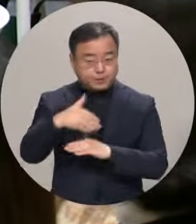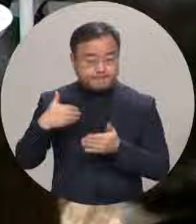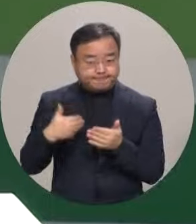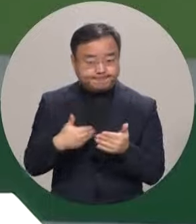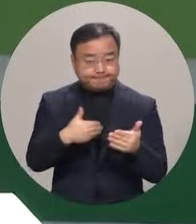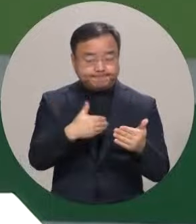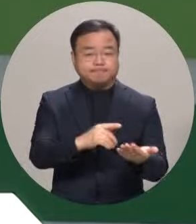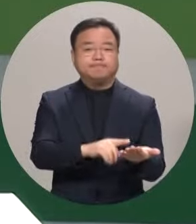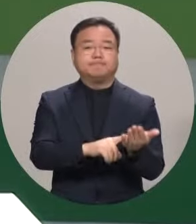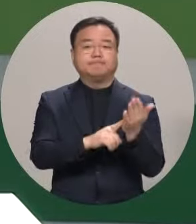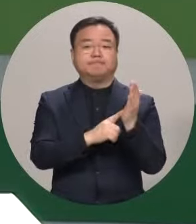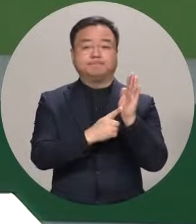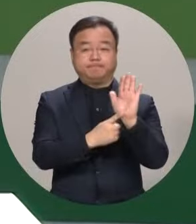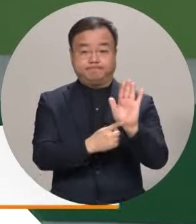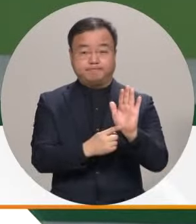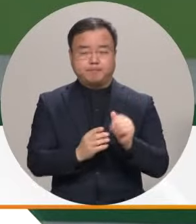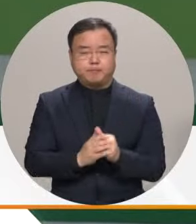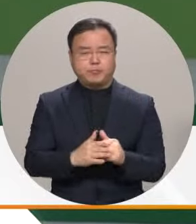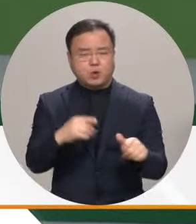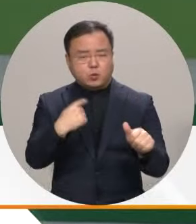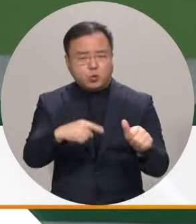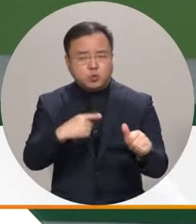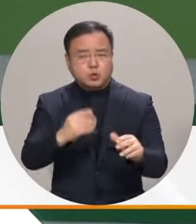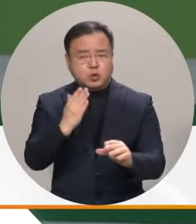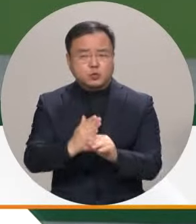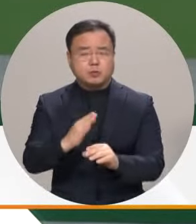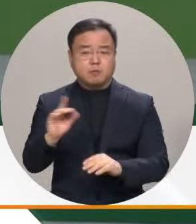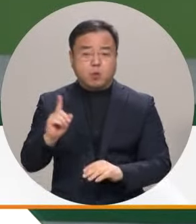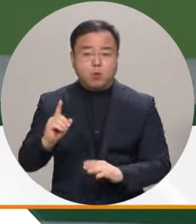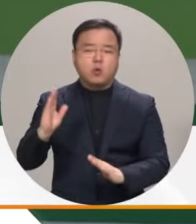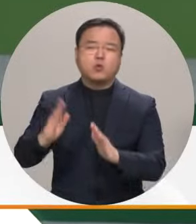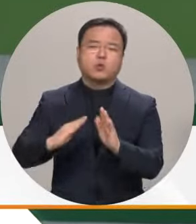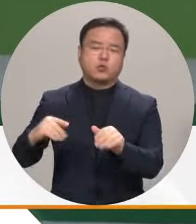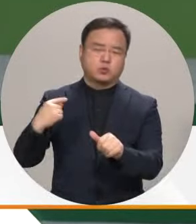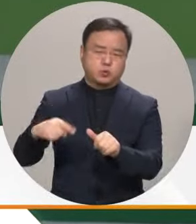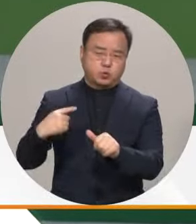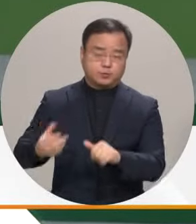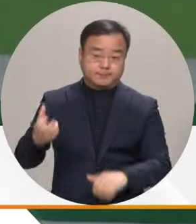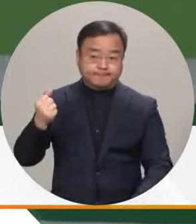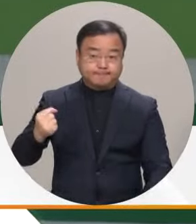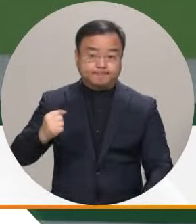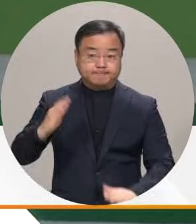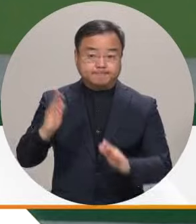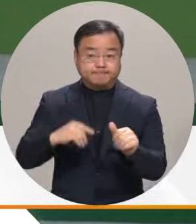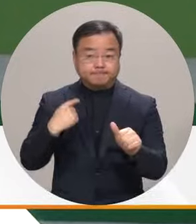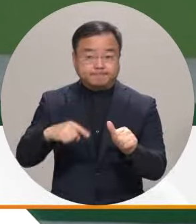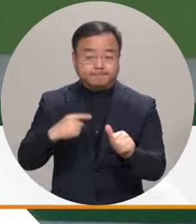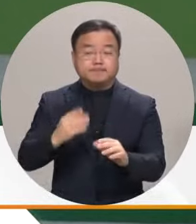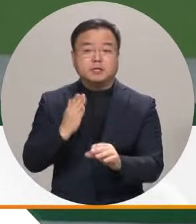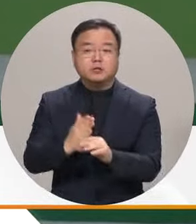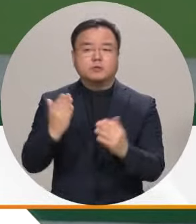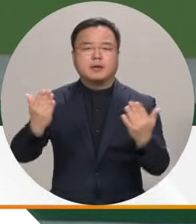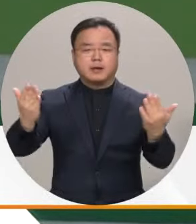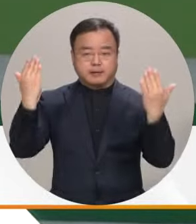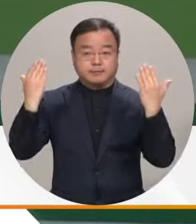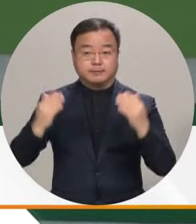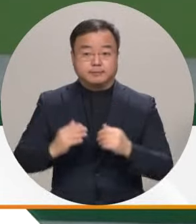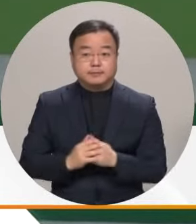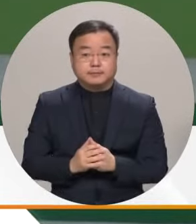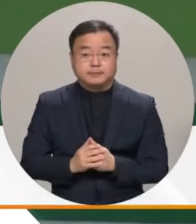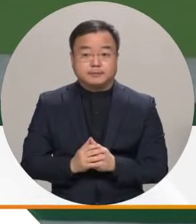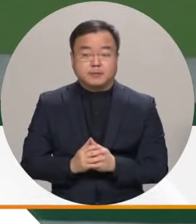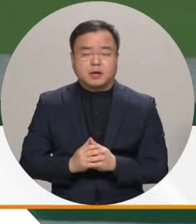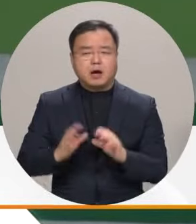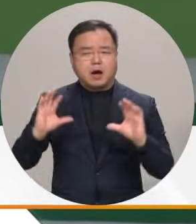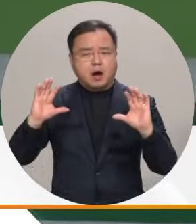진의를 의 중심은 공교육이 되어야 하고 공교육의 중심은 결국 학교입니다